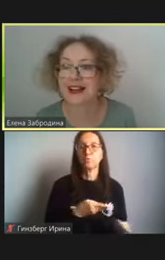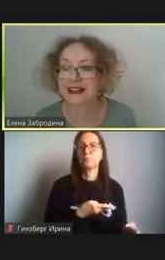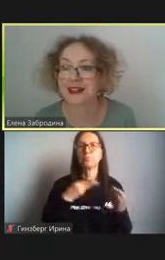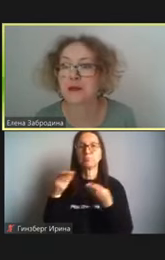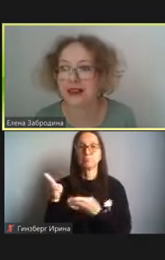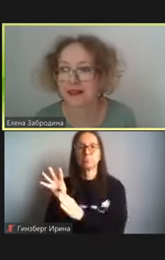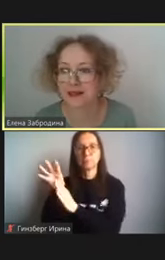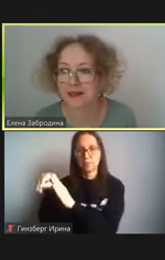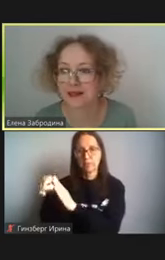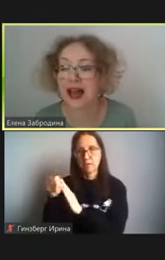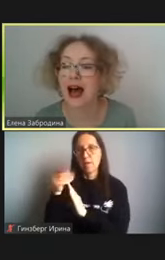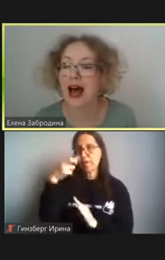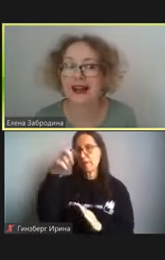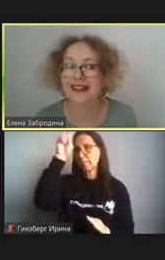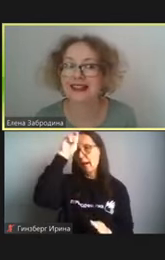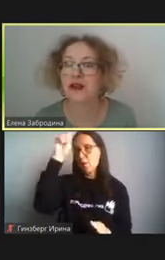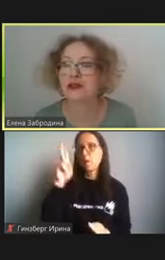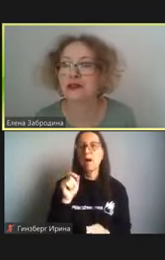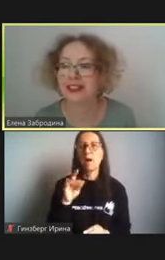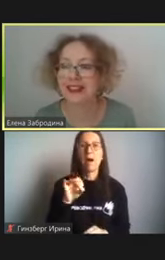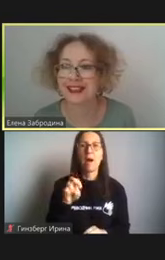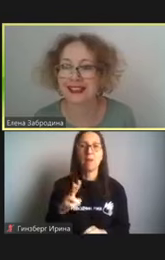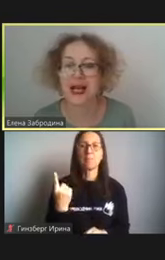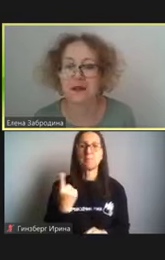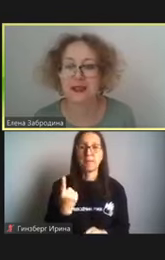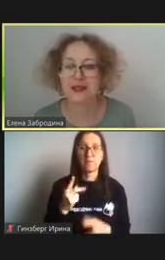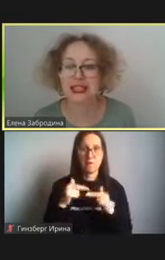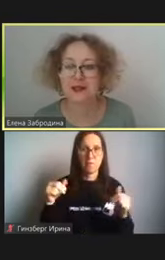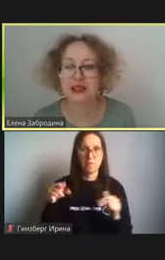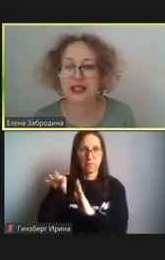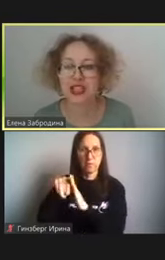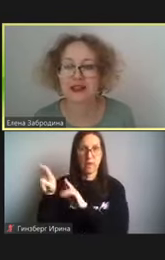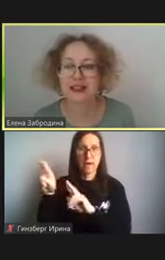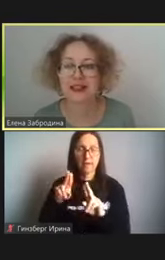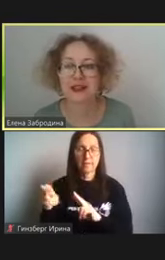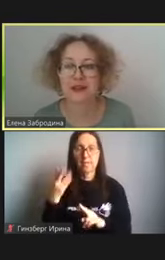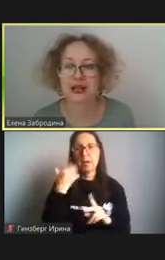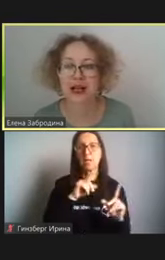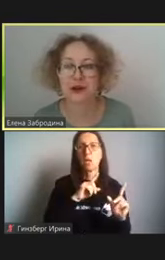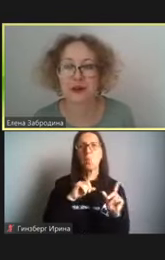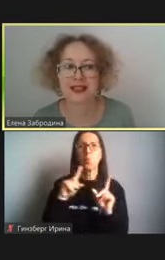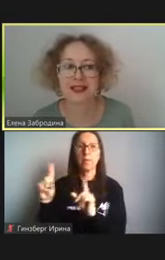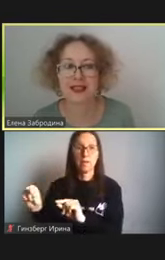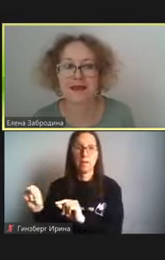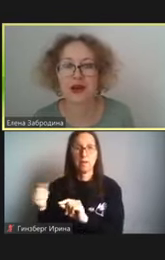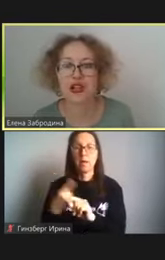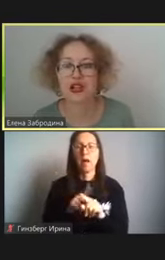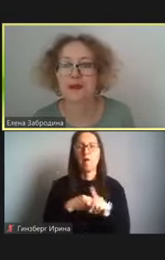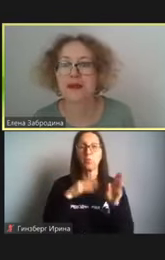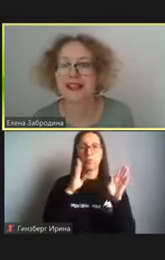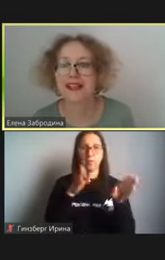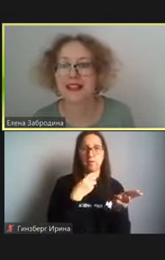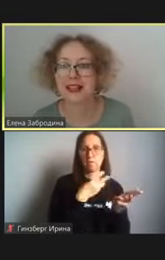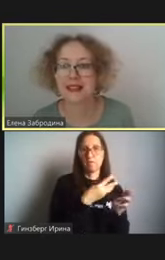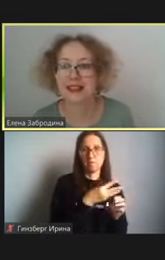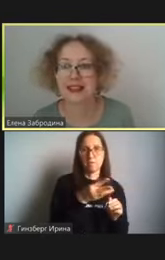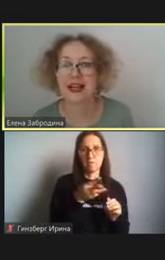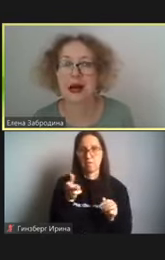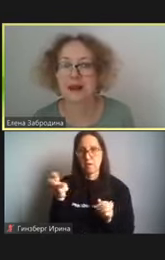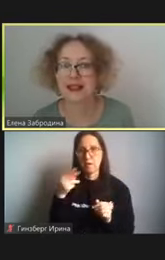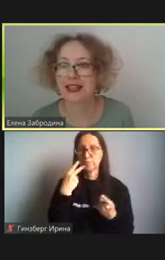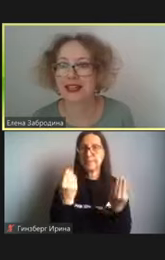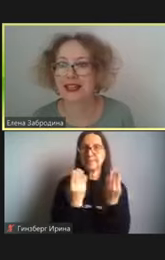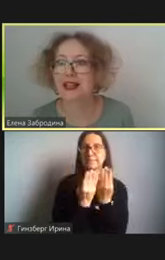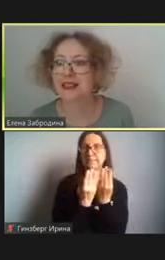короля Карла I. А когда он уедет, посмотрите, вот я даже, наверное, так вот камеру поставлю, чтобы мы могли